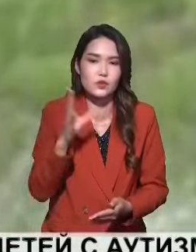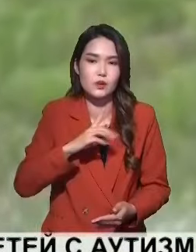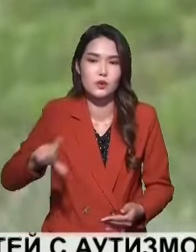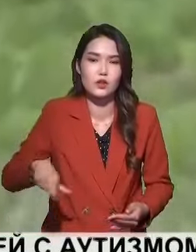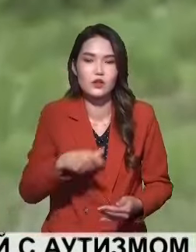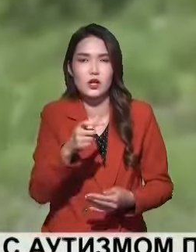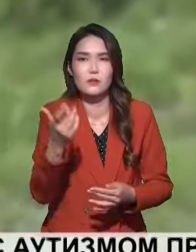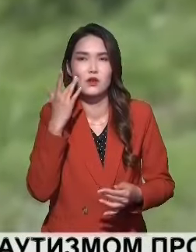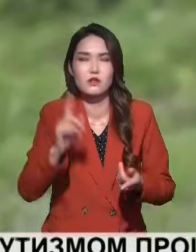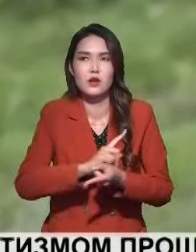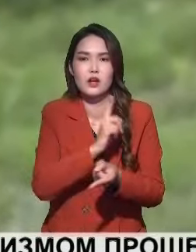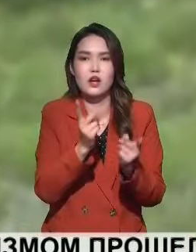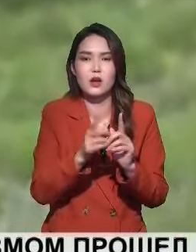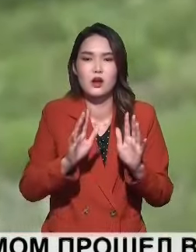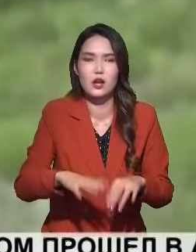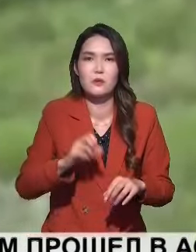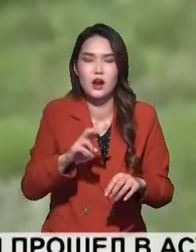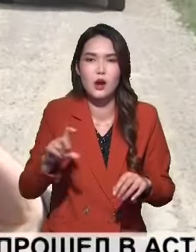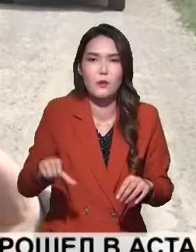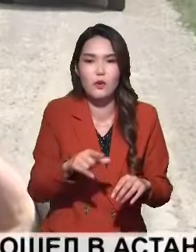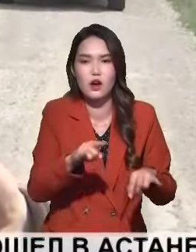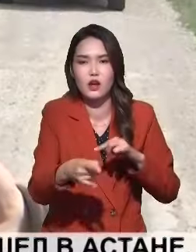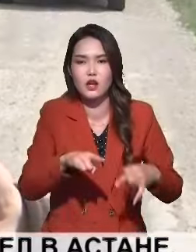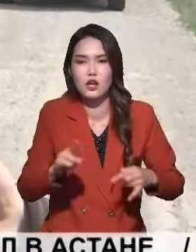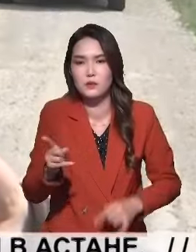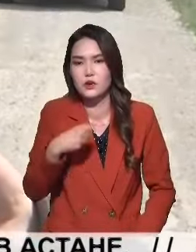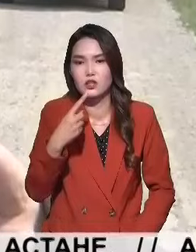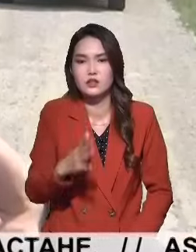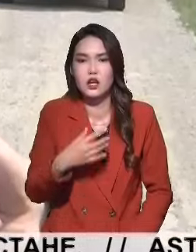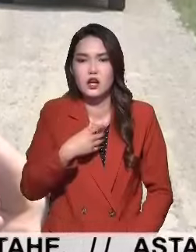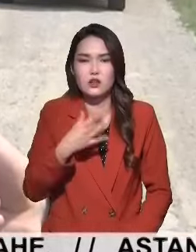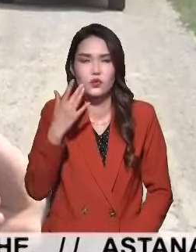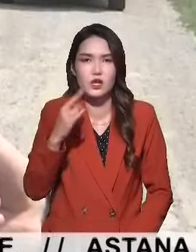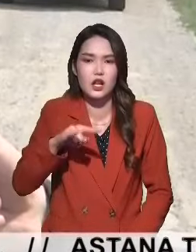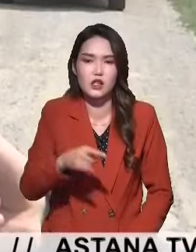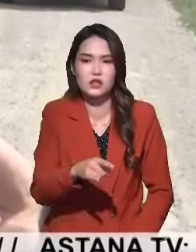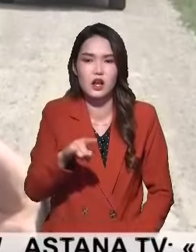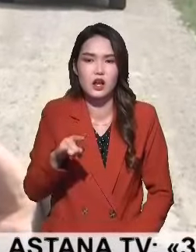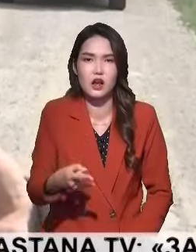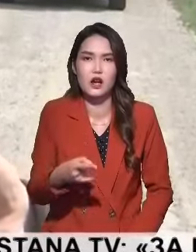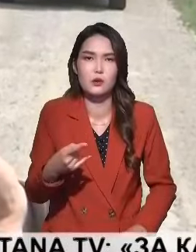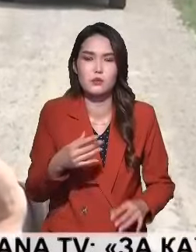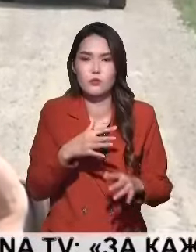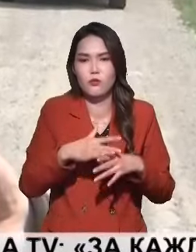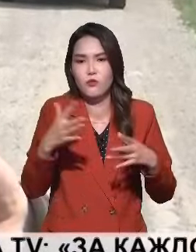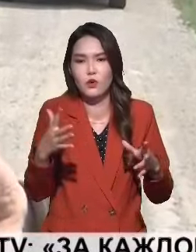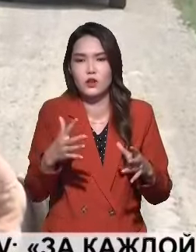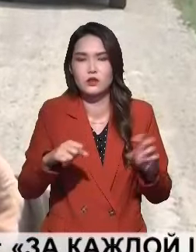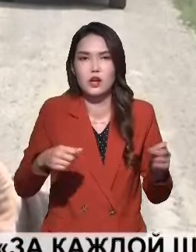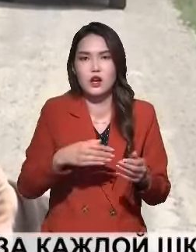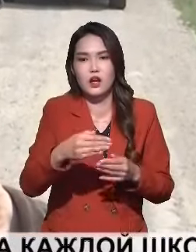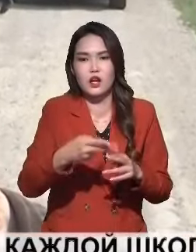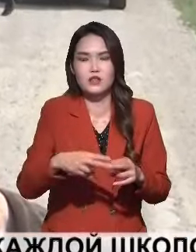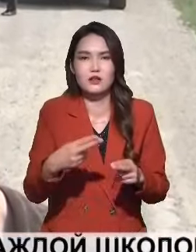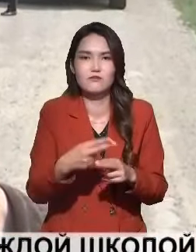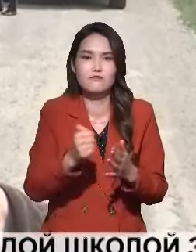давно превратилась в полосу препятствий, рассказывает Асхат. Невозможно ехать, ямы, выбоины, все мешает. Только это препятствует. Это